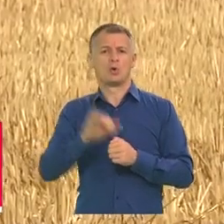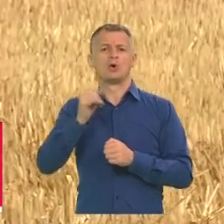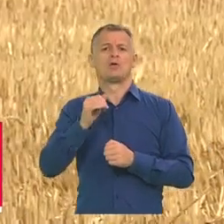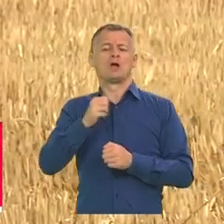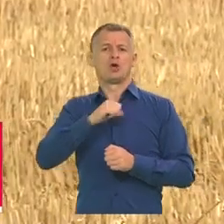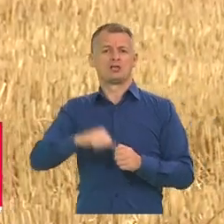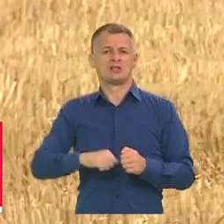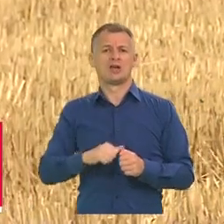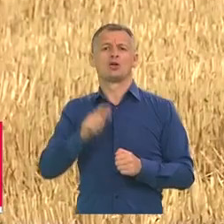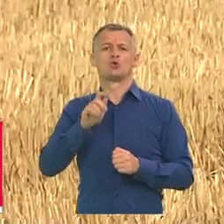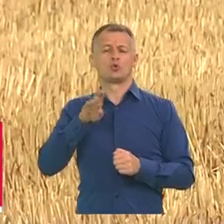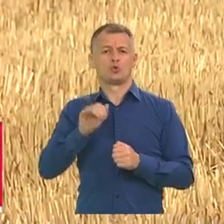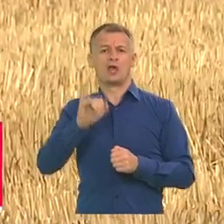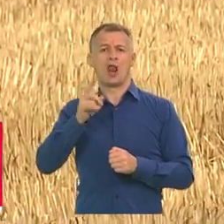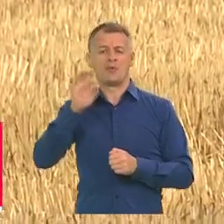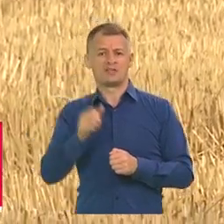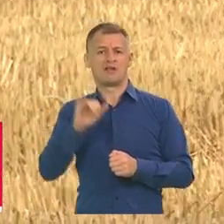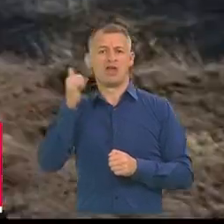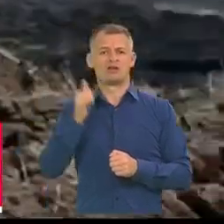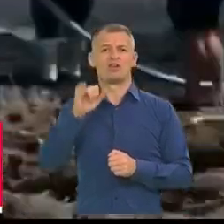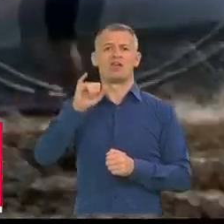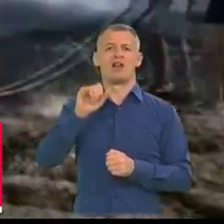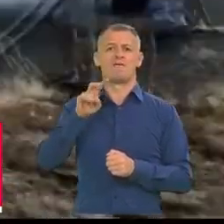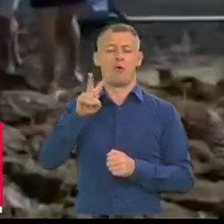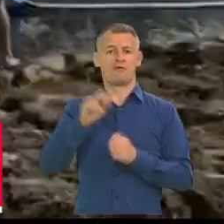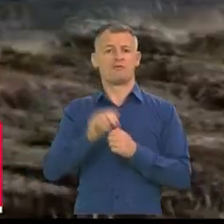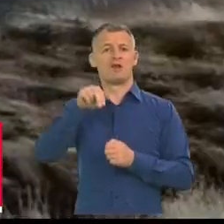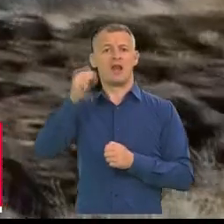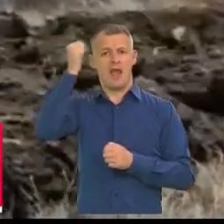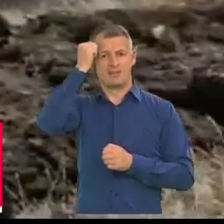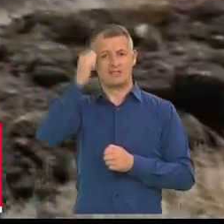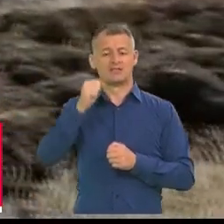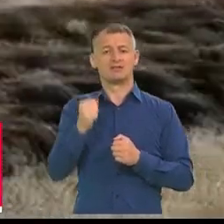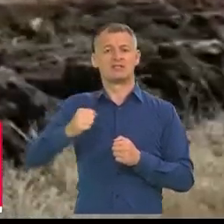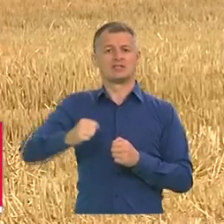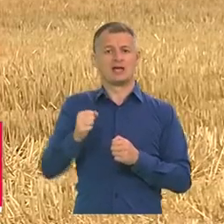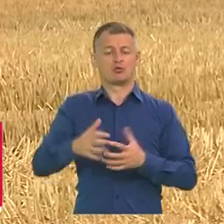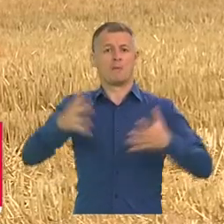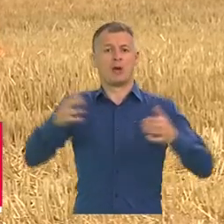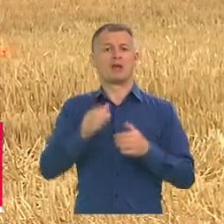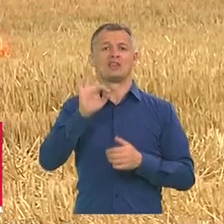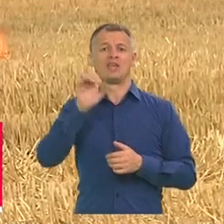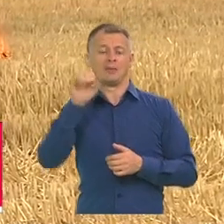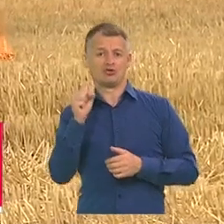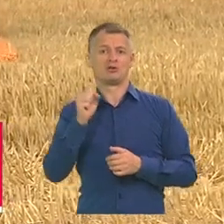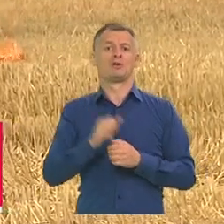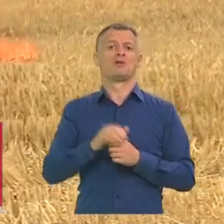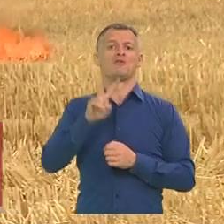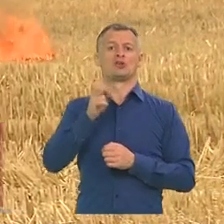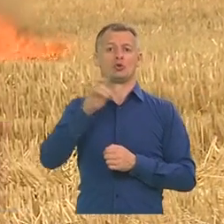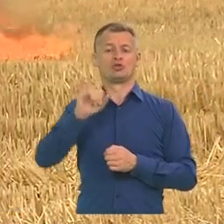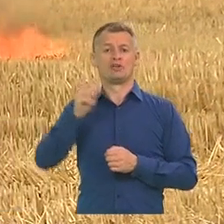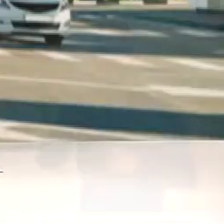Constanța, Galați, Giurgiu, Ialomița, Iași, Ilfov, Maramureș, Neamț, Satu Mare, Teleorman, Tulcea, Timiș, Vaslui și Vrancea.